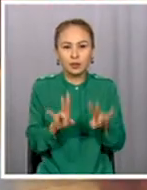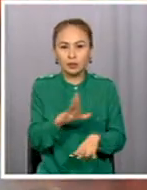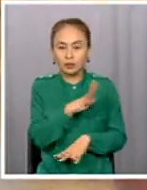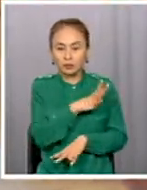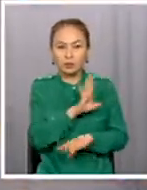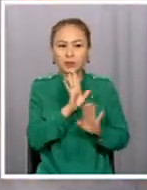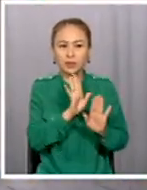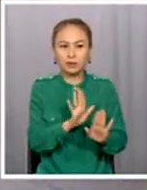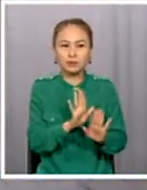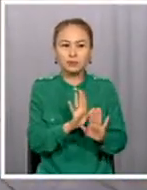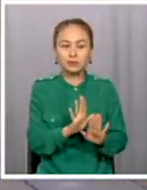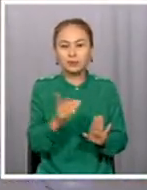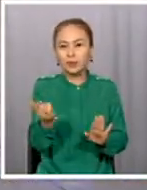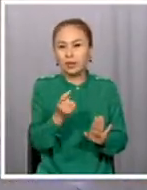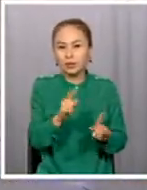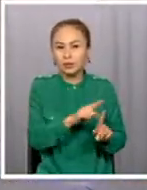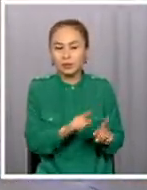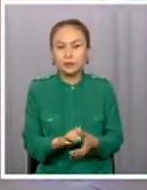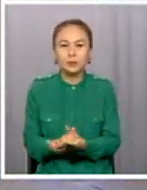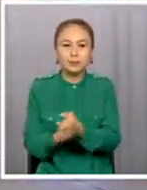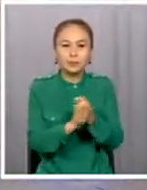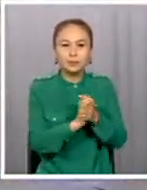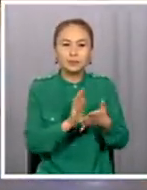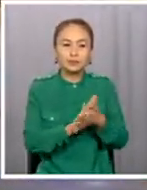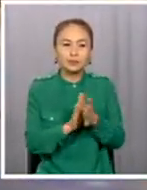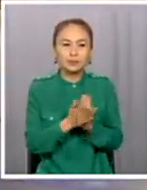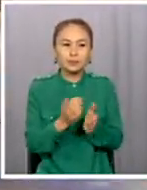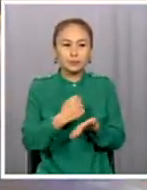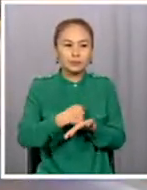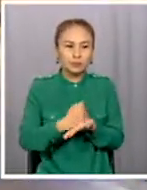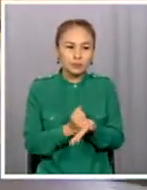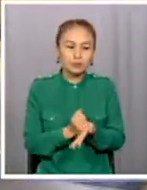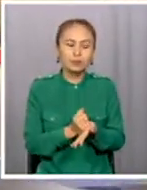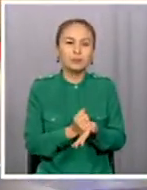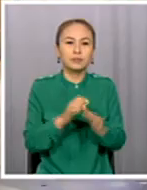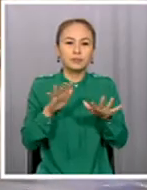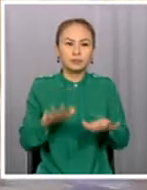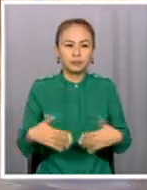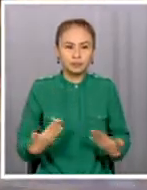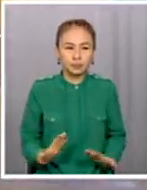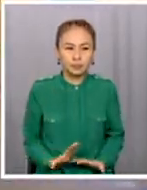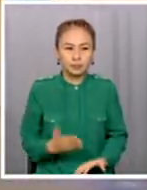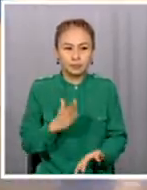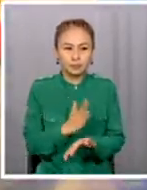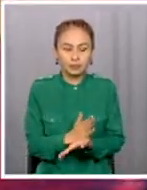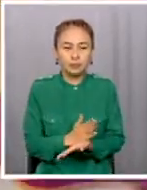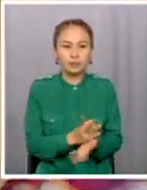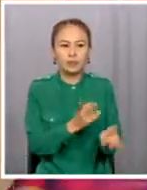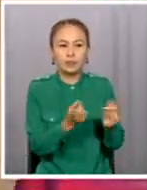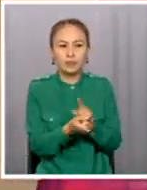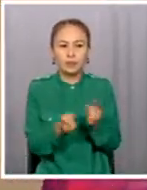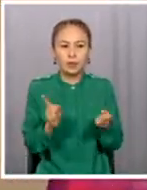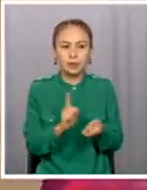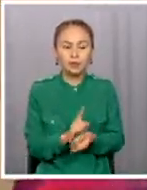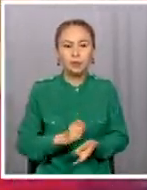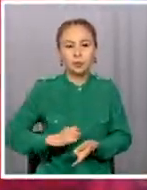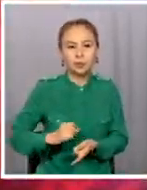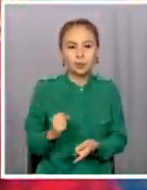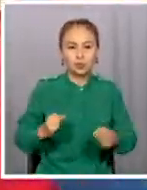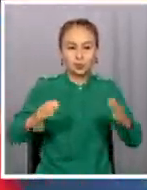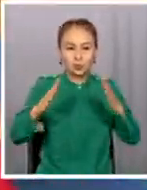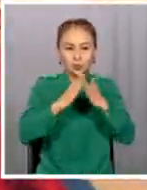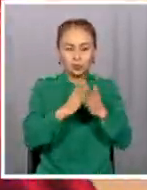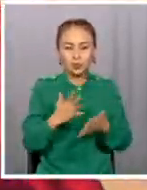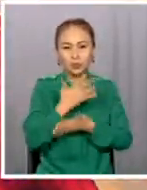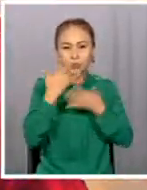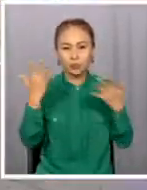Алайда аз жылда бейбітшілік пен келісімнің тұрақты мекеніне айналды. Тиісінше, достық үйі